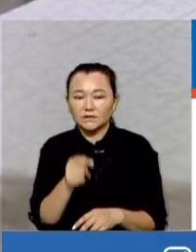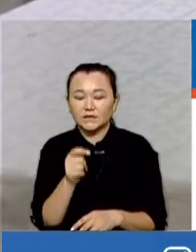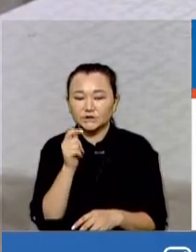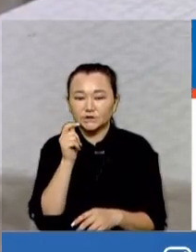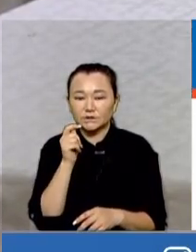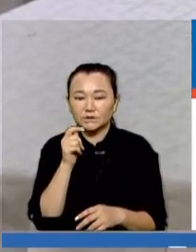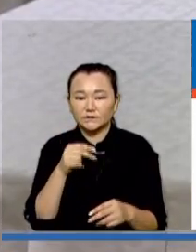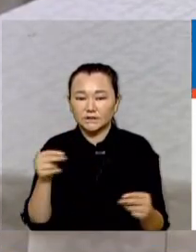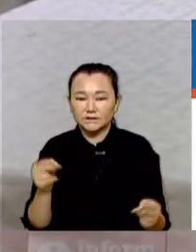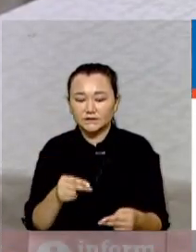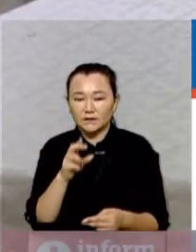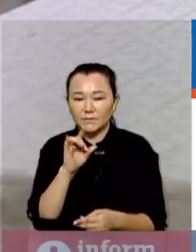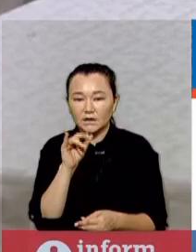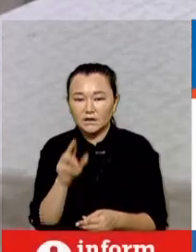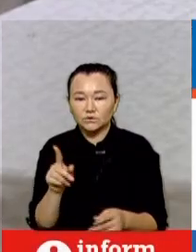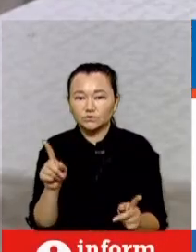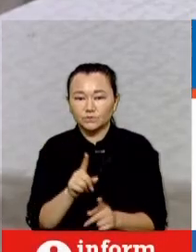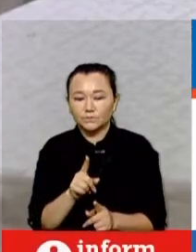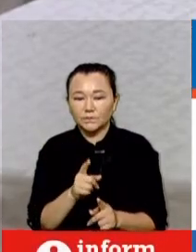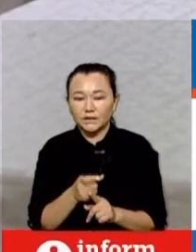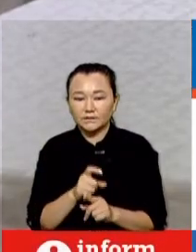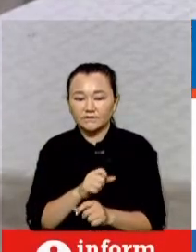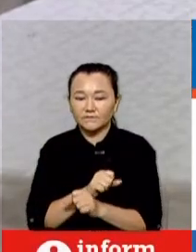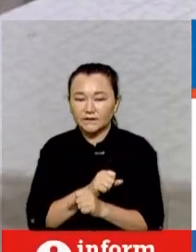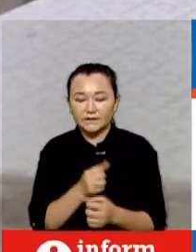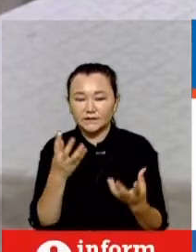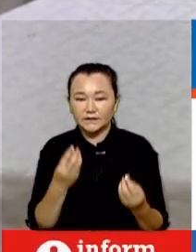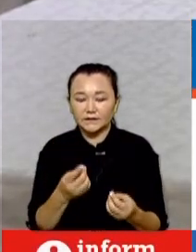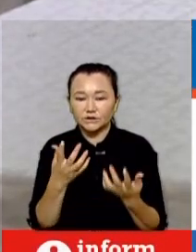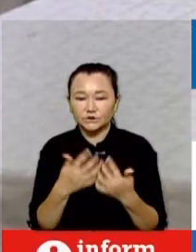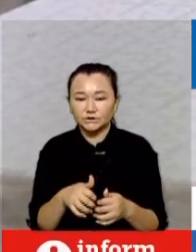для регистрации брака, чтобы вот эти вот выходные дни, они не